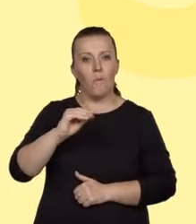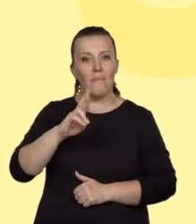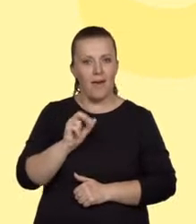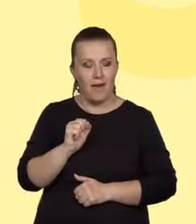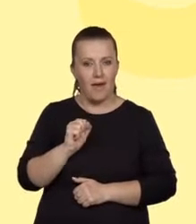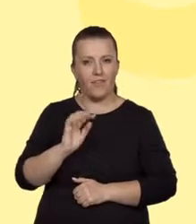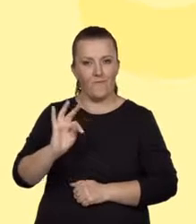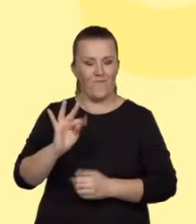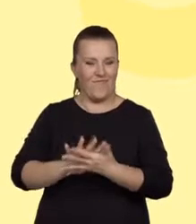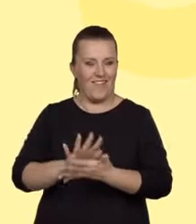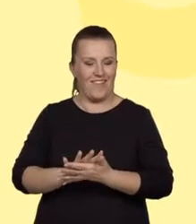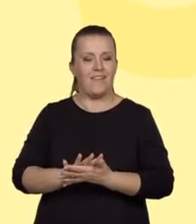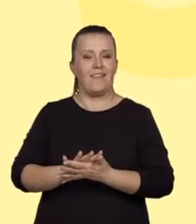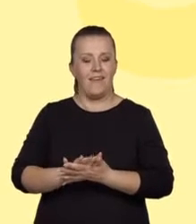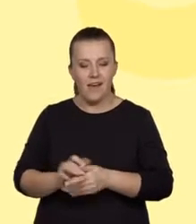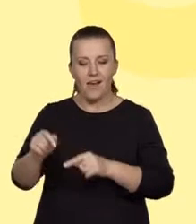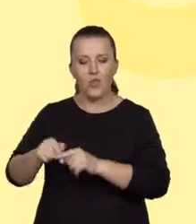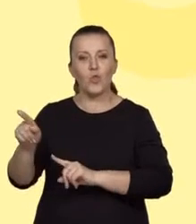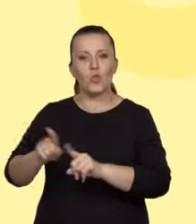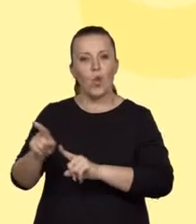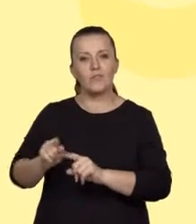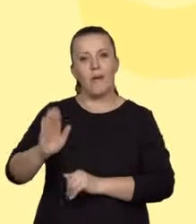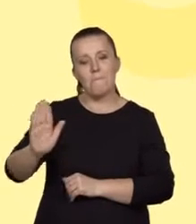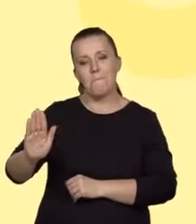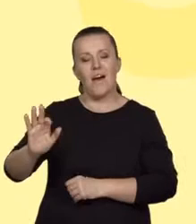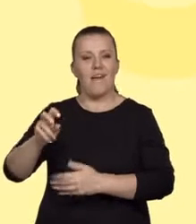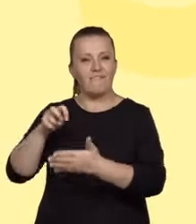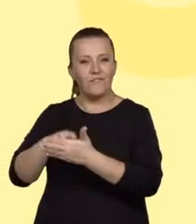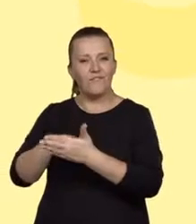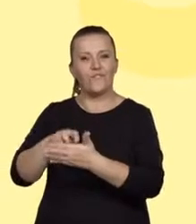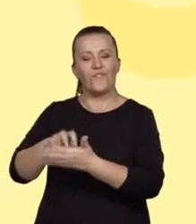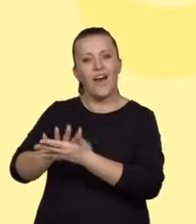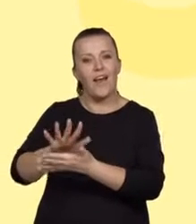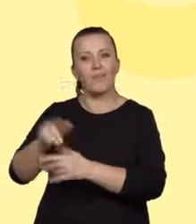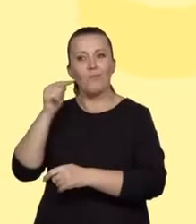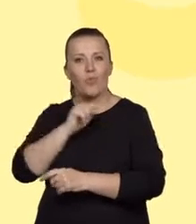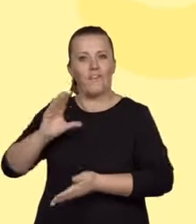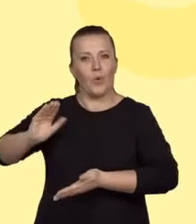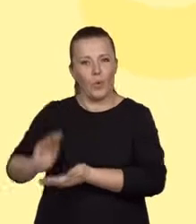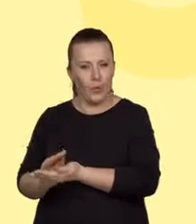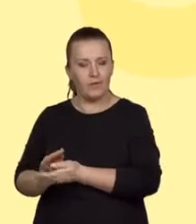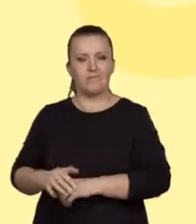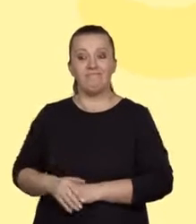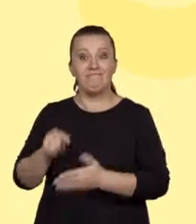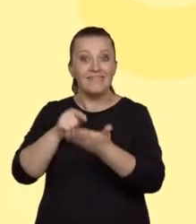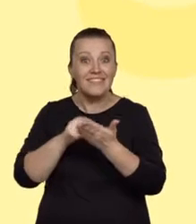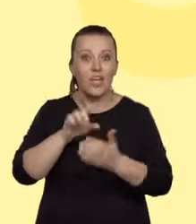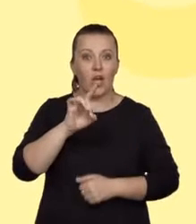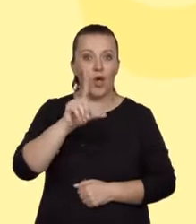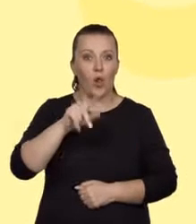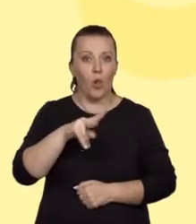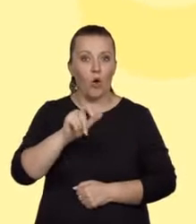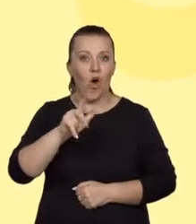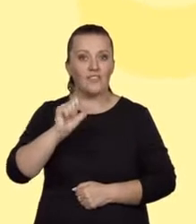świadczy, że mamy do czynienia ze związkiem o właściwościach redukujących. To właśnie glukoza, mająca w swojej